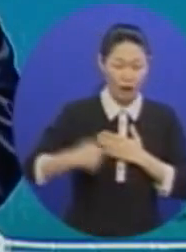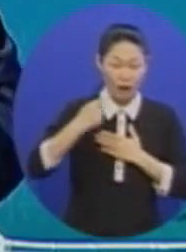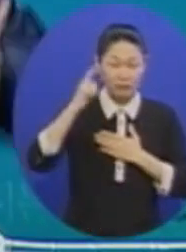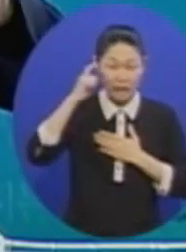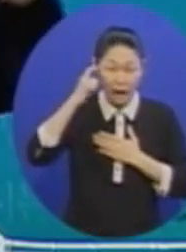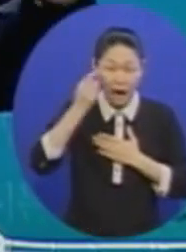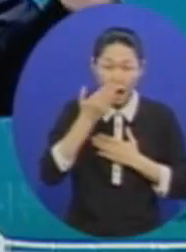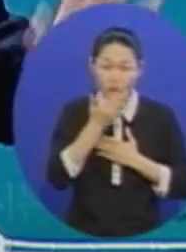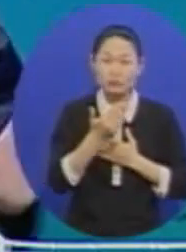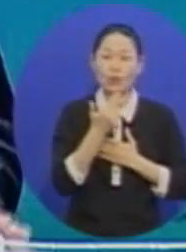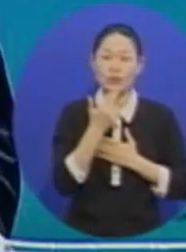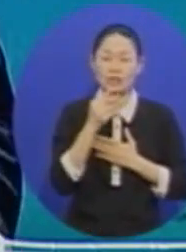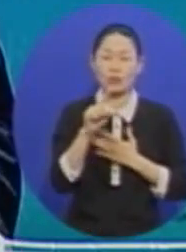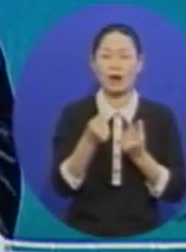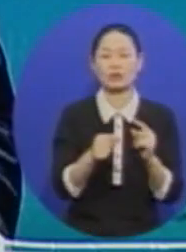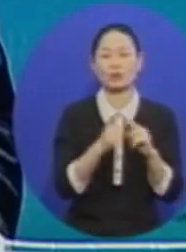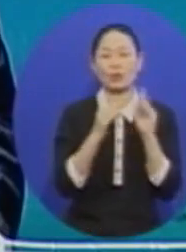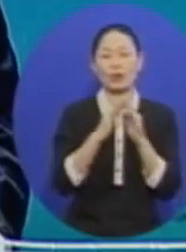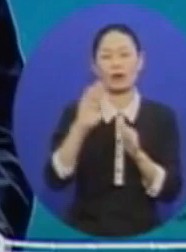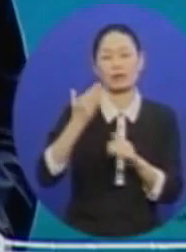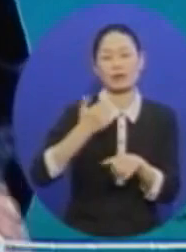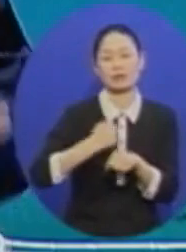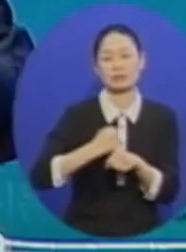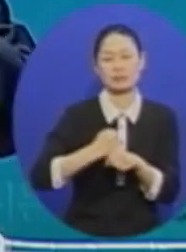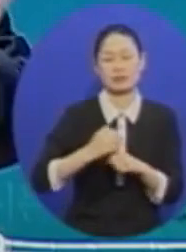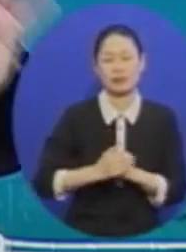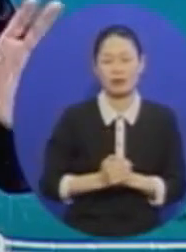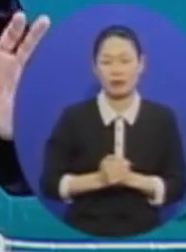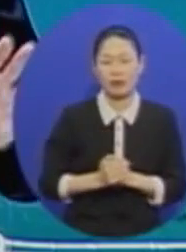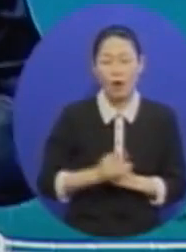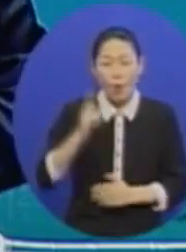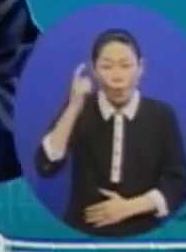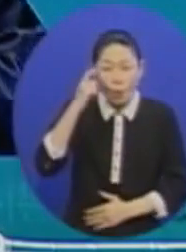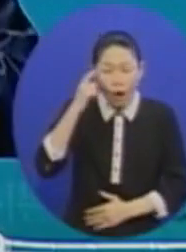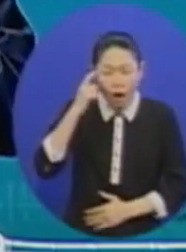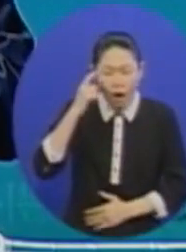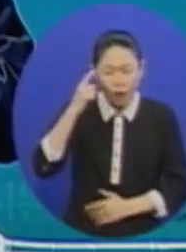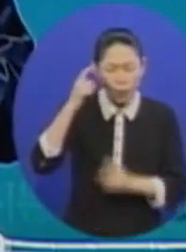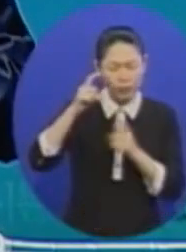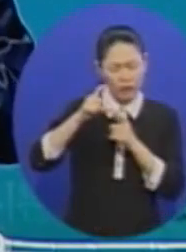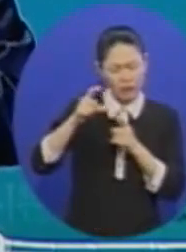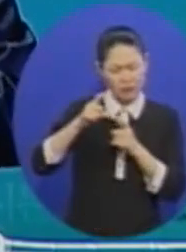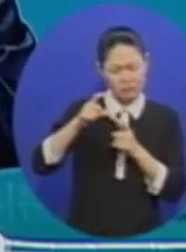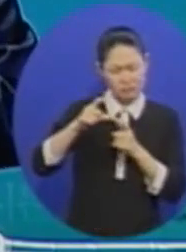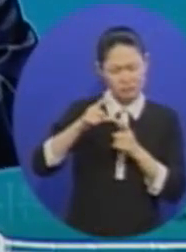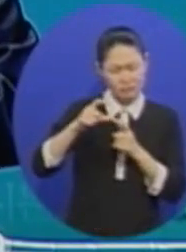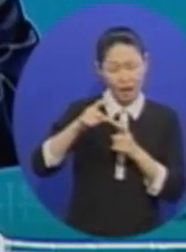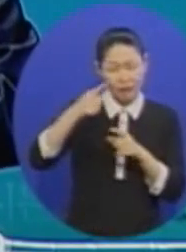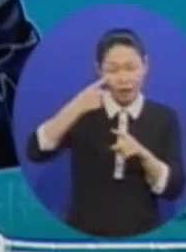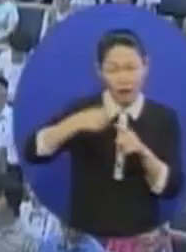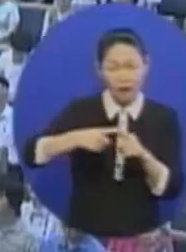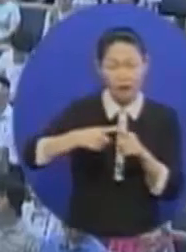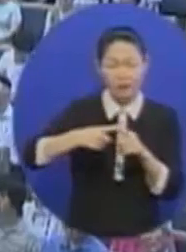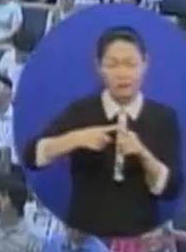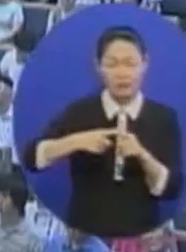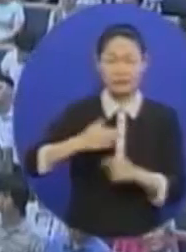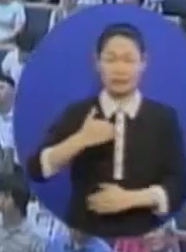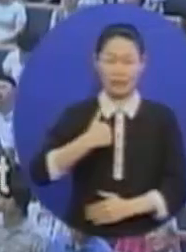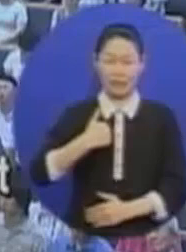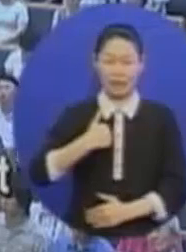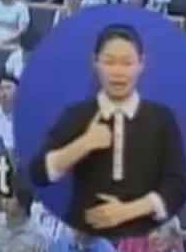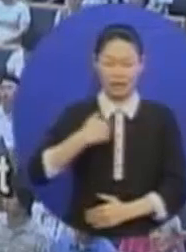없는 그런 교회가 되어 가는 거예요 왜 이렇게 되어 지나 고민하고 고민하다가 제가